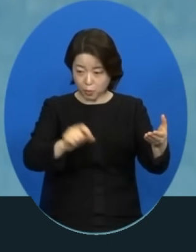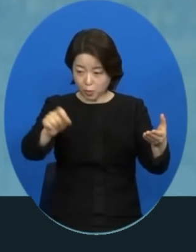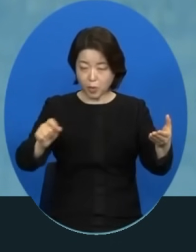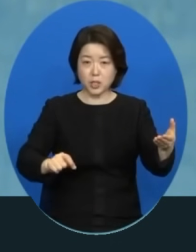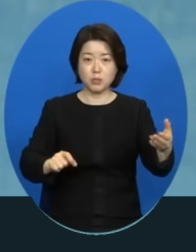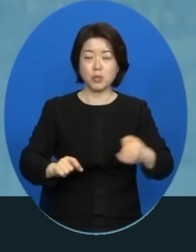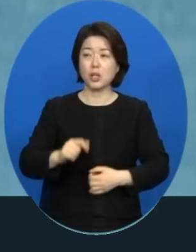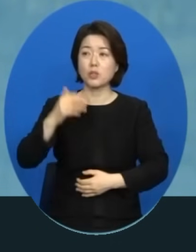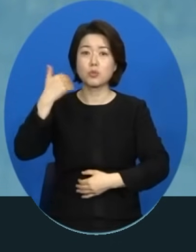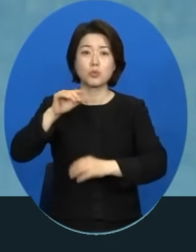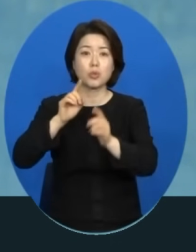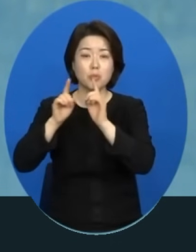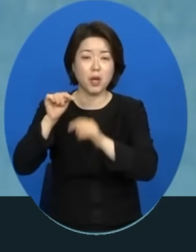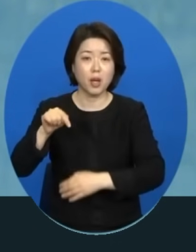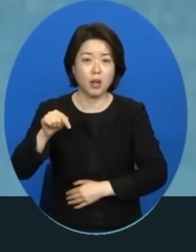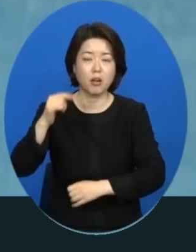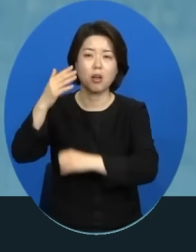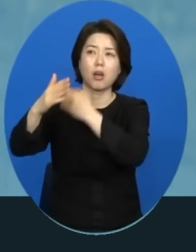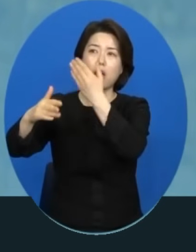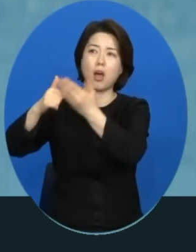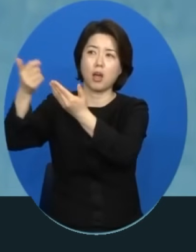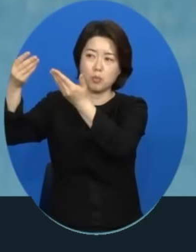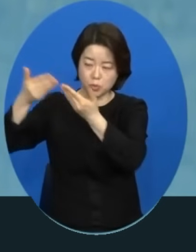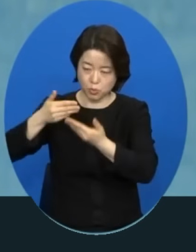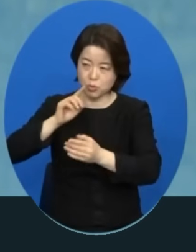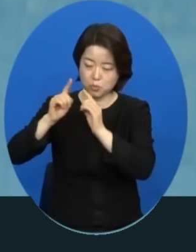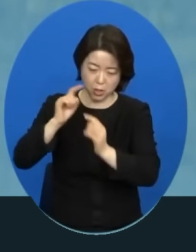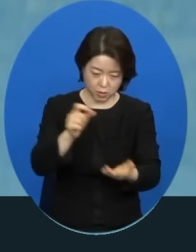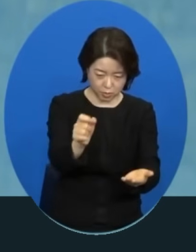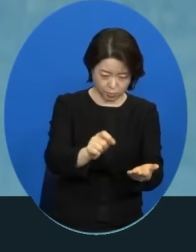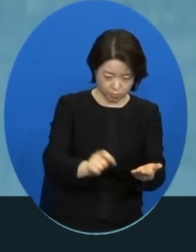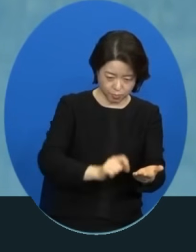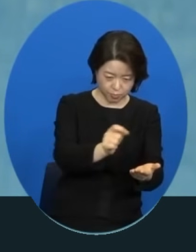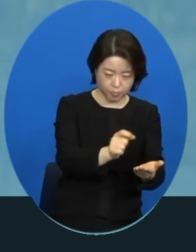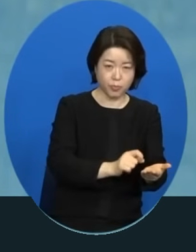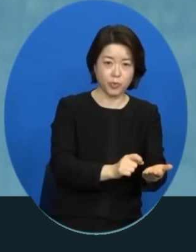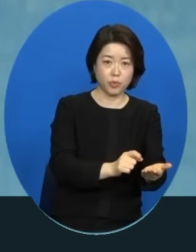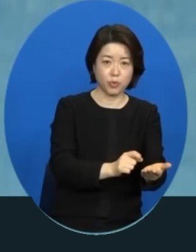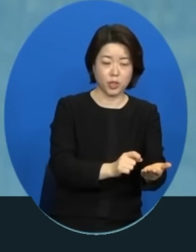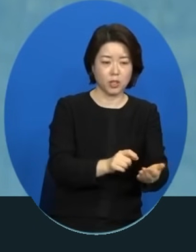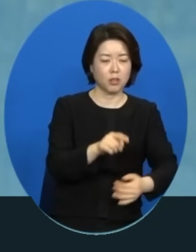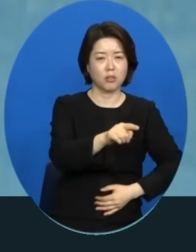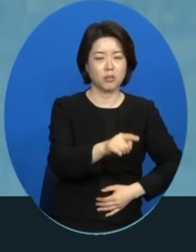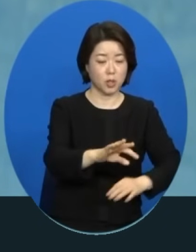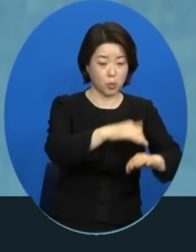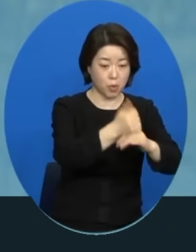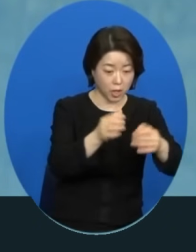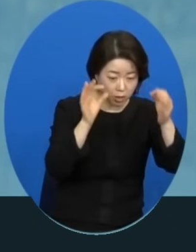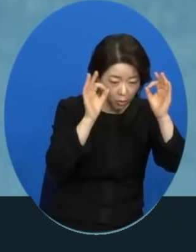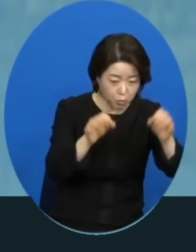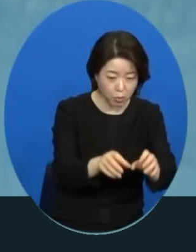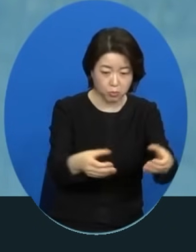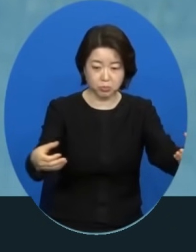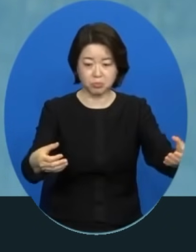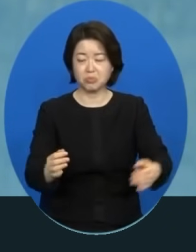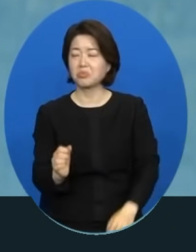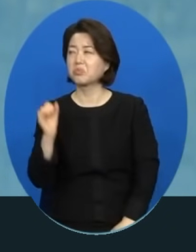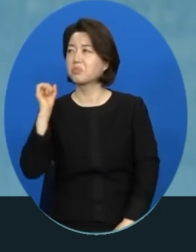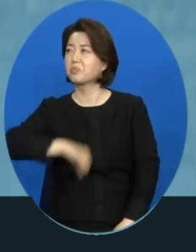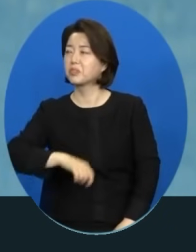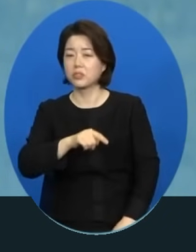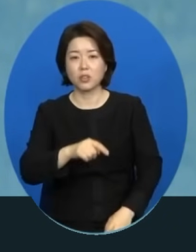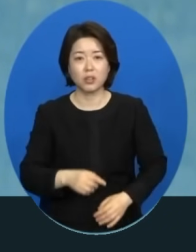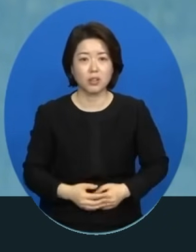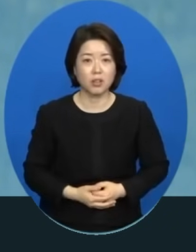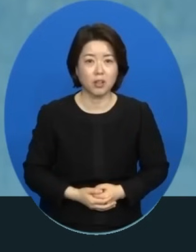누구의 말씀입니까? 하나님의 말씀이에요. 근데 불순종했어요. 오늘날 우리에게 하나님께서